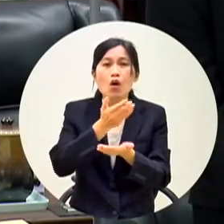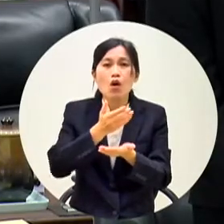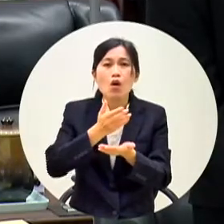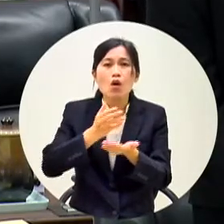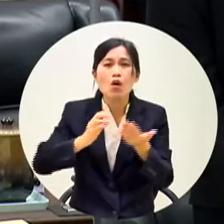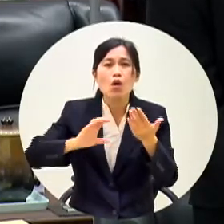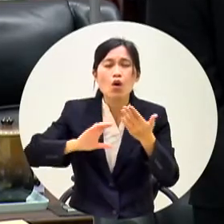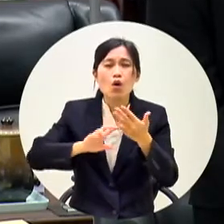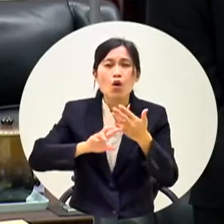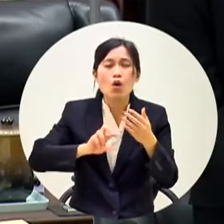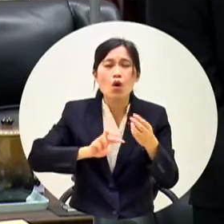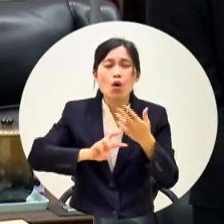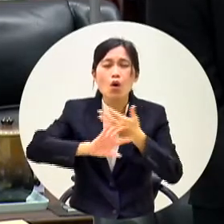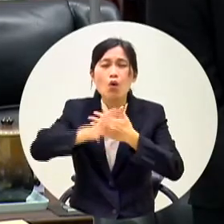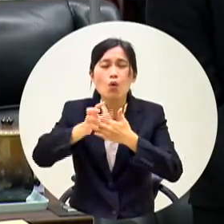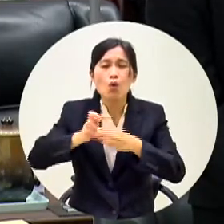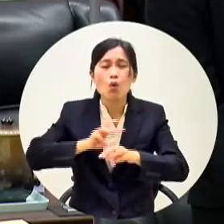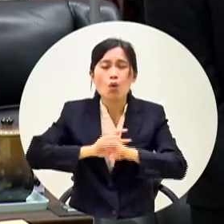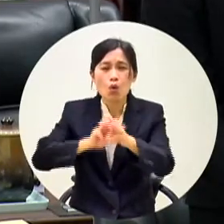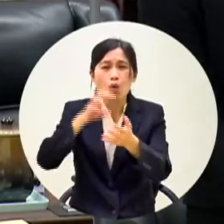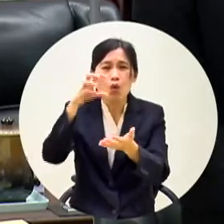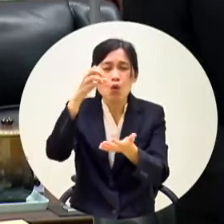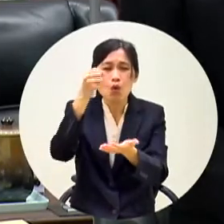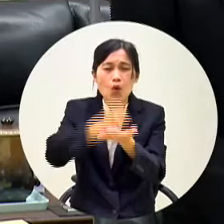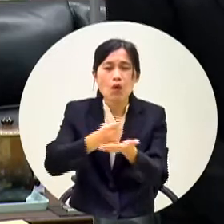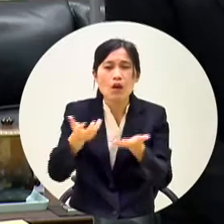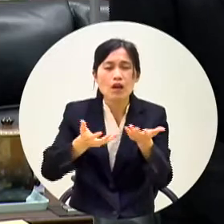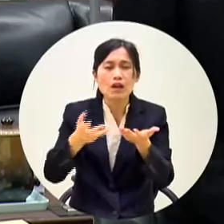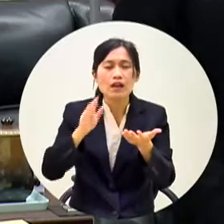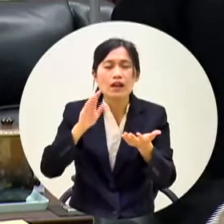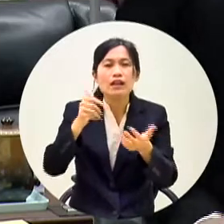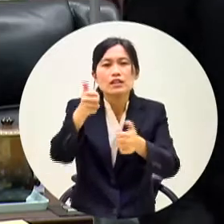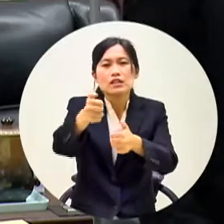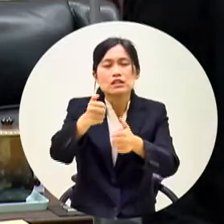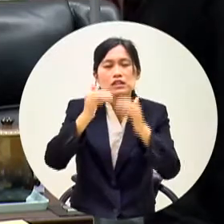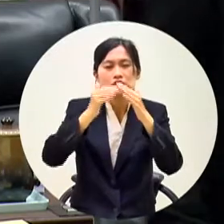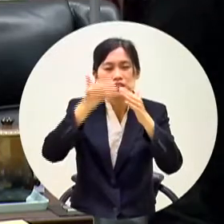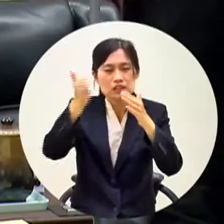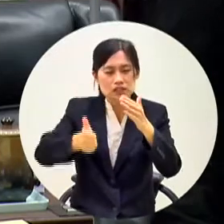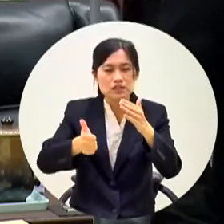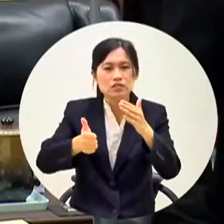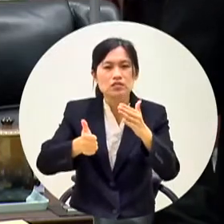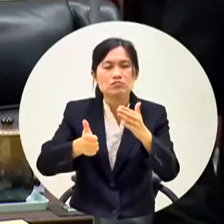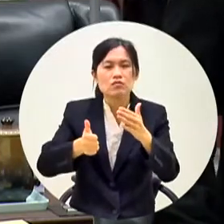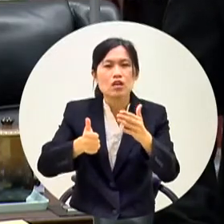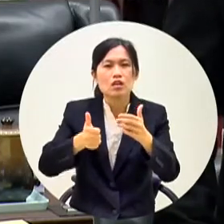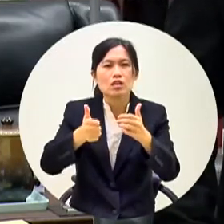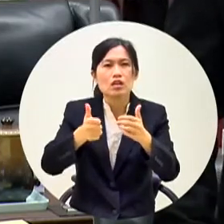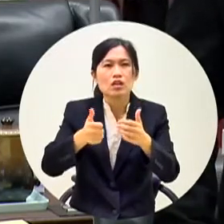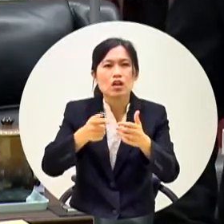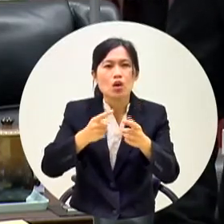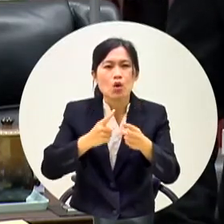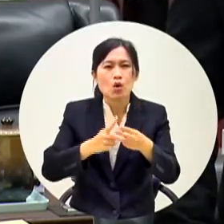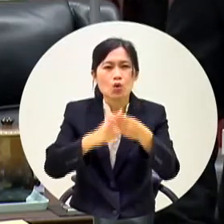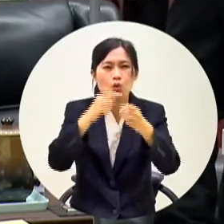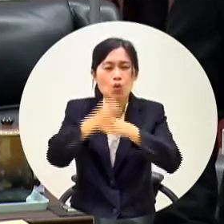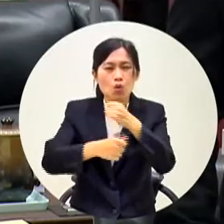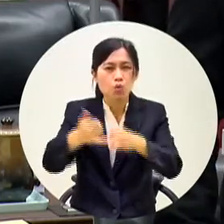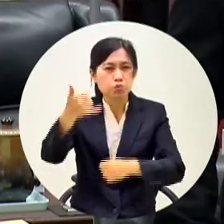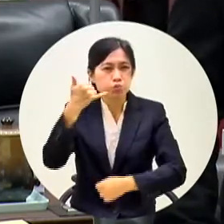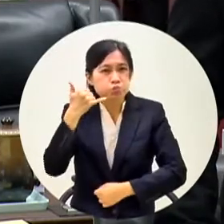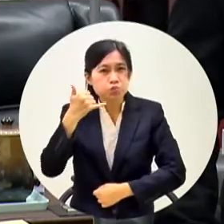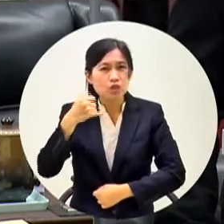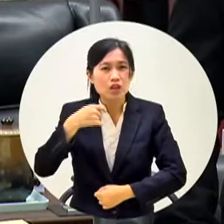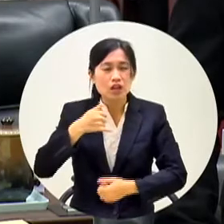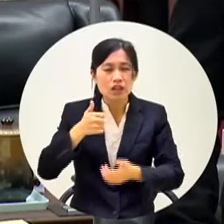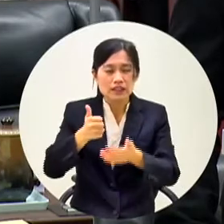需要克服的部分。那很感谢市长在这件事情发生之后，主动的致电给我，啊，也请社会局了解整个状